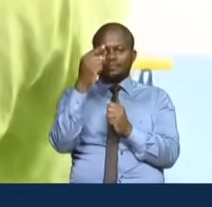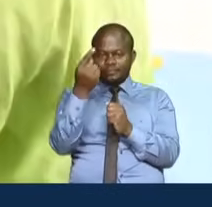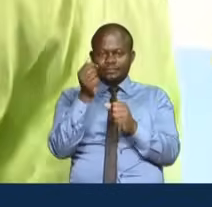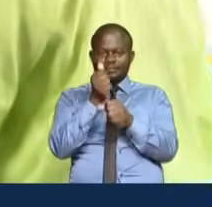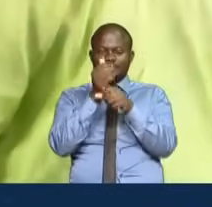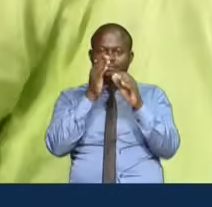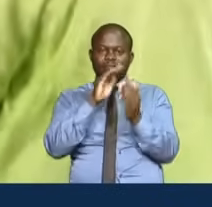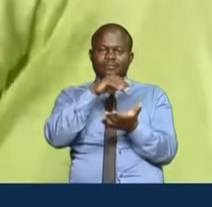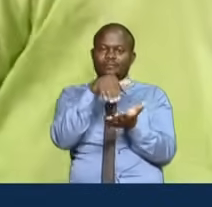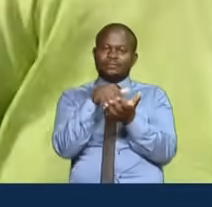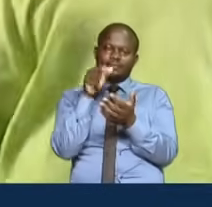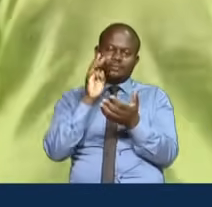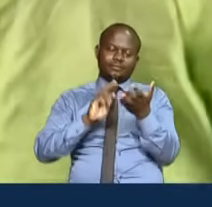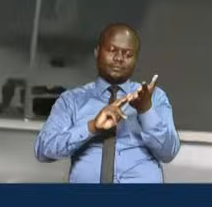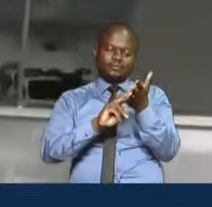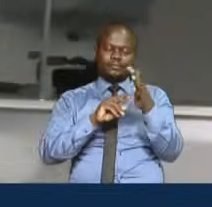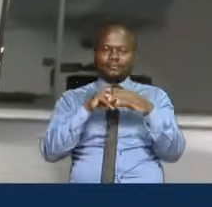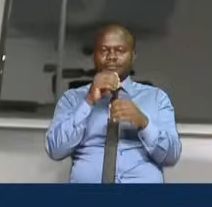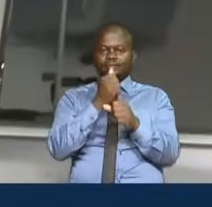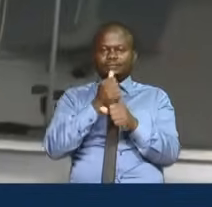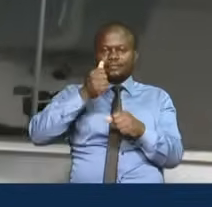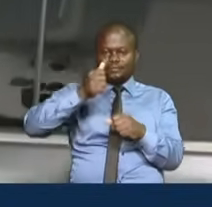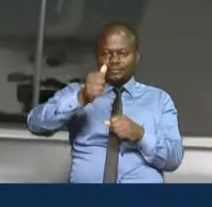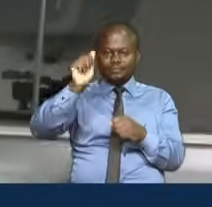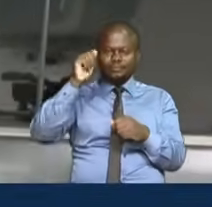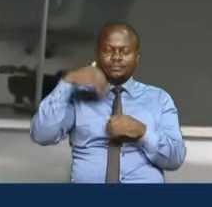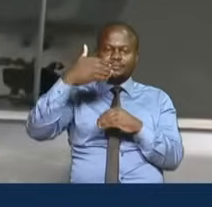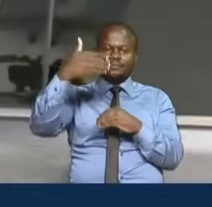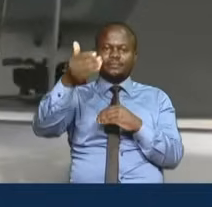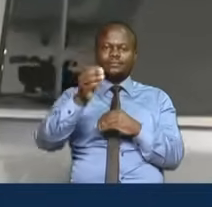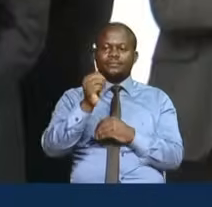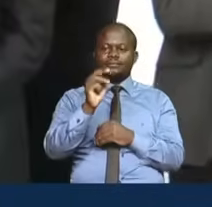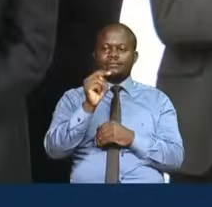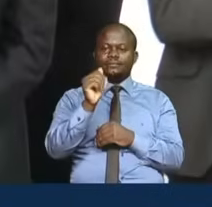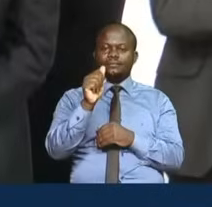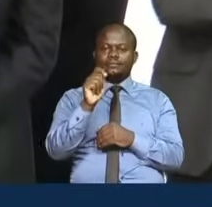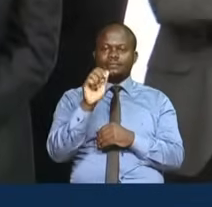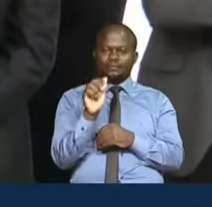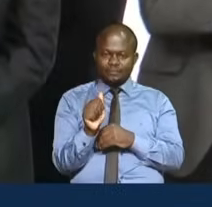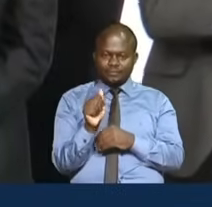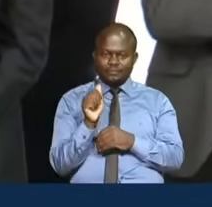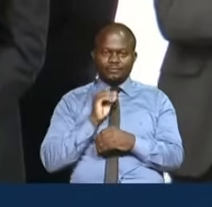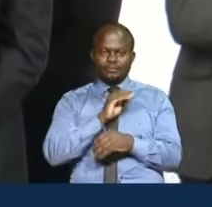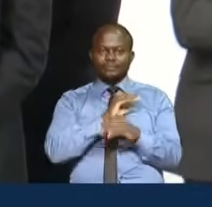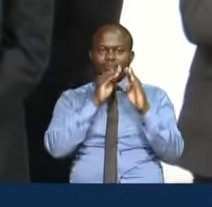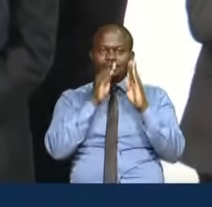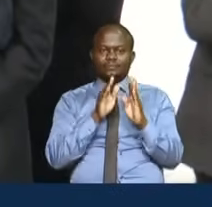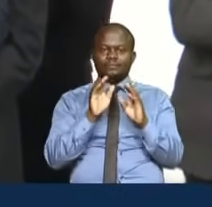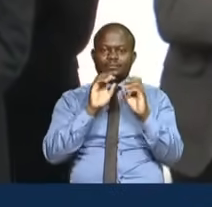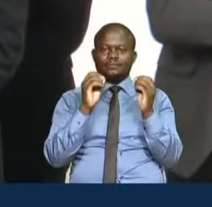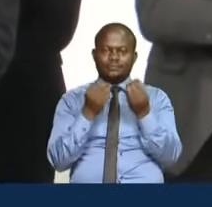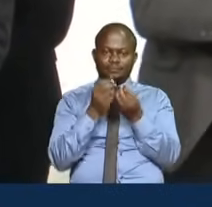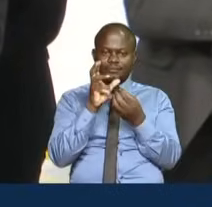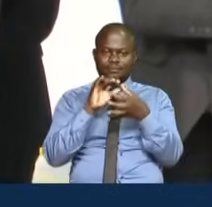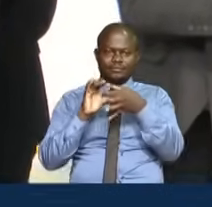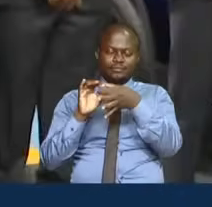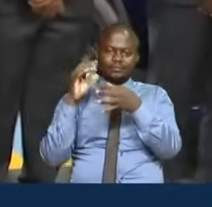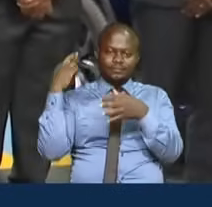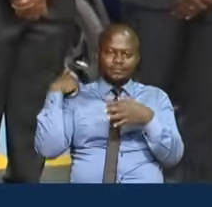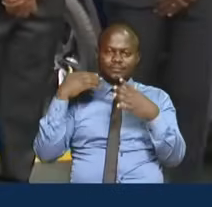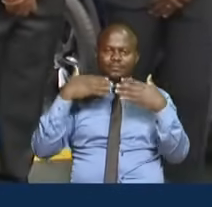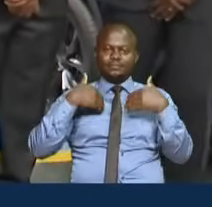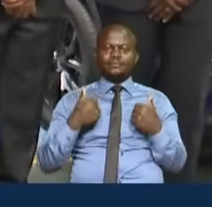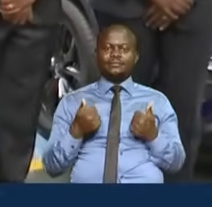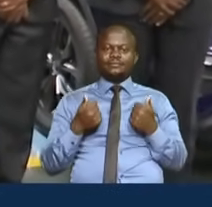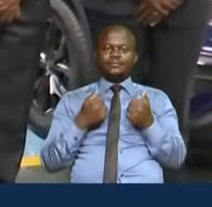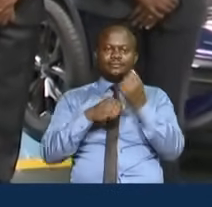b'iki kigo bazajya bifashisha mu kazi kabo ka buri munsi. Minata Samate Sesuma, komiseri mu muryango w'Afurika yunze ubumwe ushinzwe ubuzima,